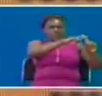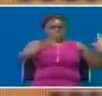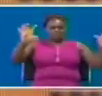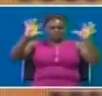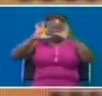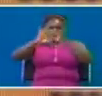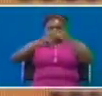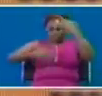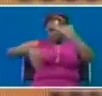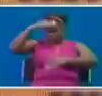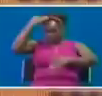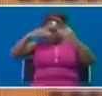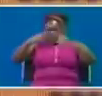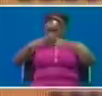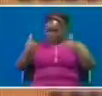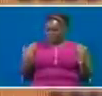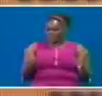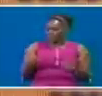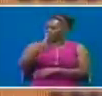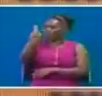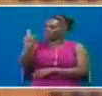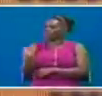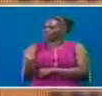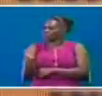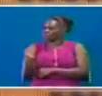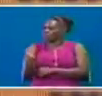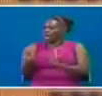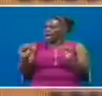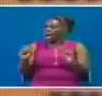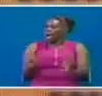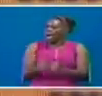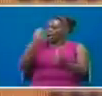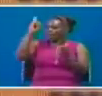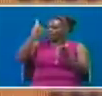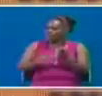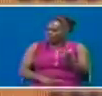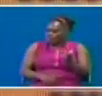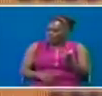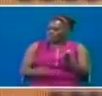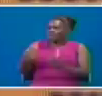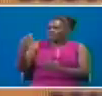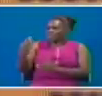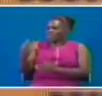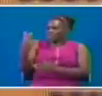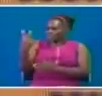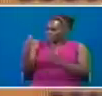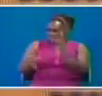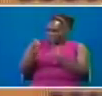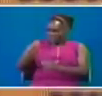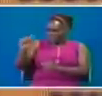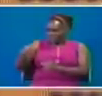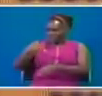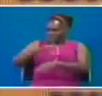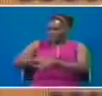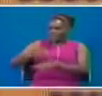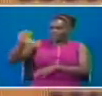na vyuo vikuu. Lakini swali ni je, ni nini kitatendeka kwa 33,000 ya wanafunzi waliopata alama